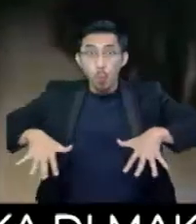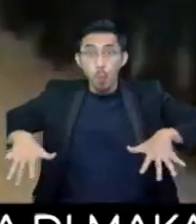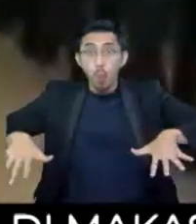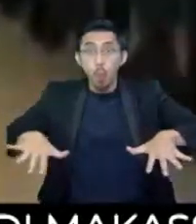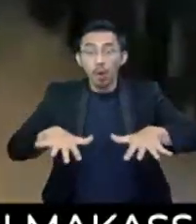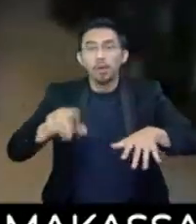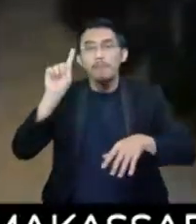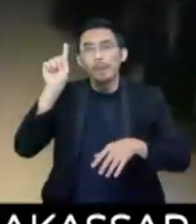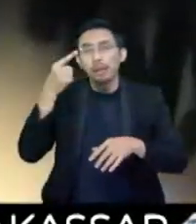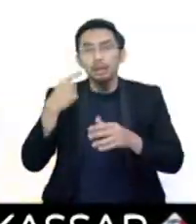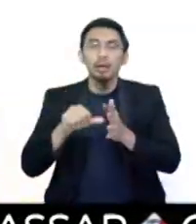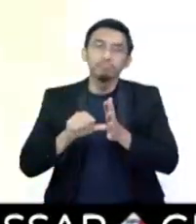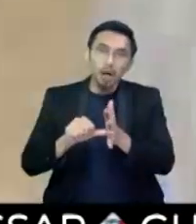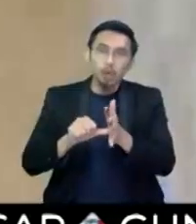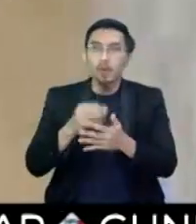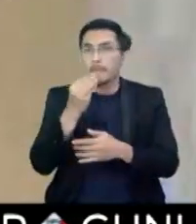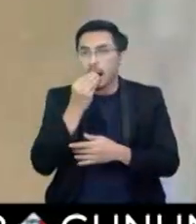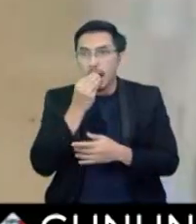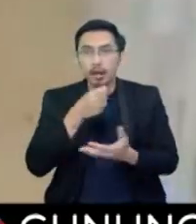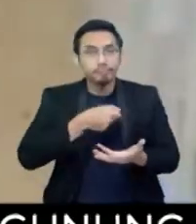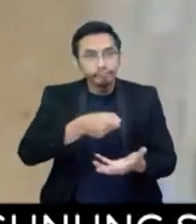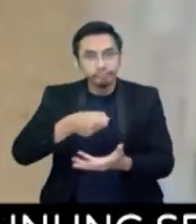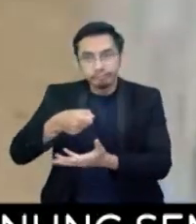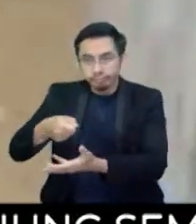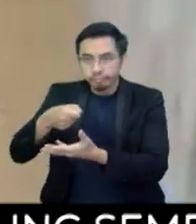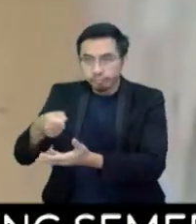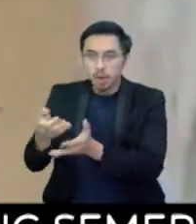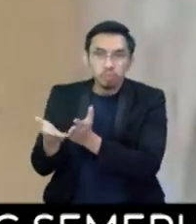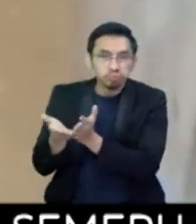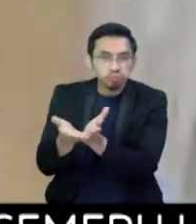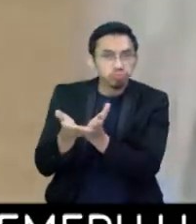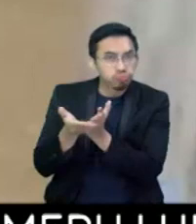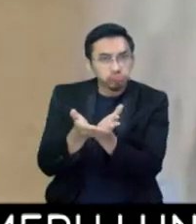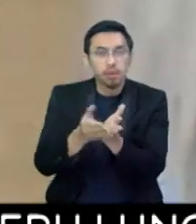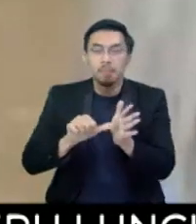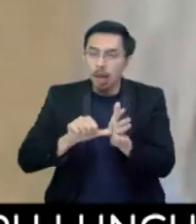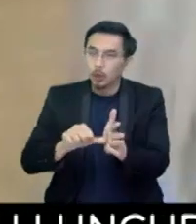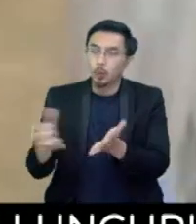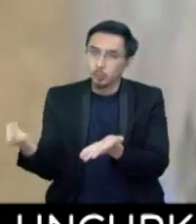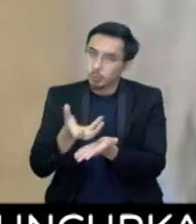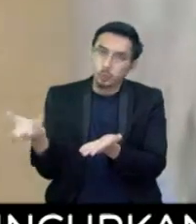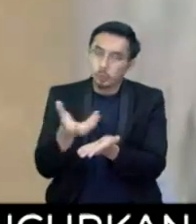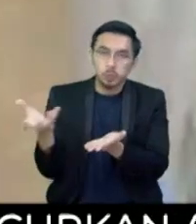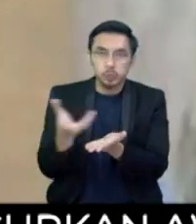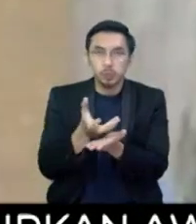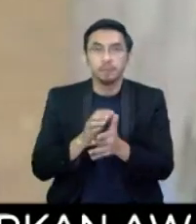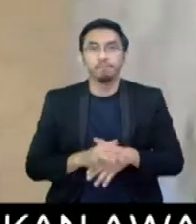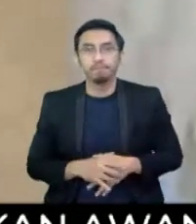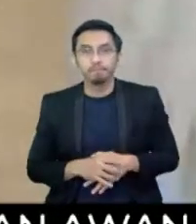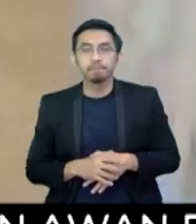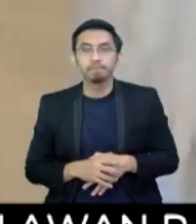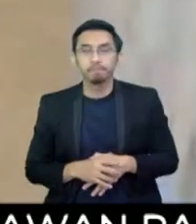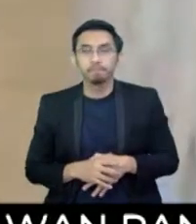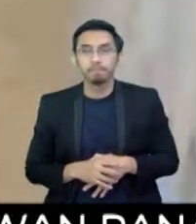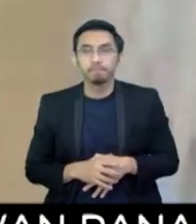evakuasi. Bendungan Banyu Biru, soalnya ada sungai di dekat perumahan kami ini, sungai tidak meluap.